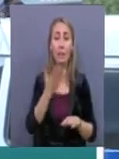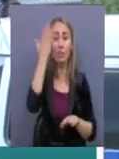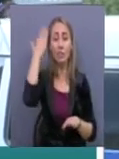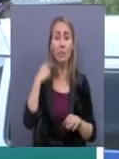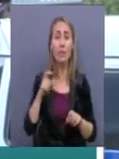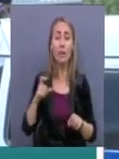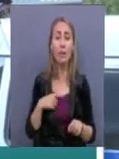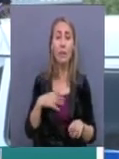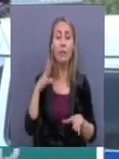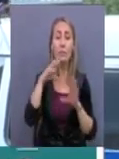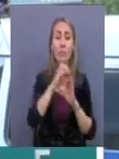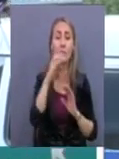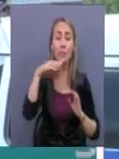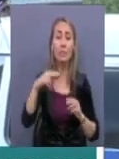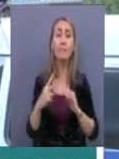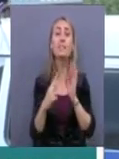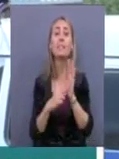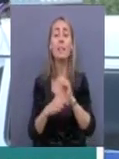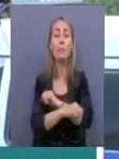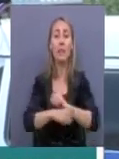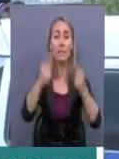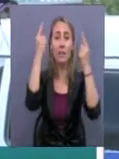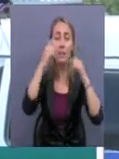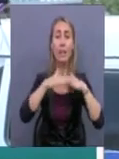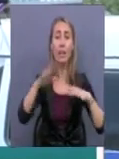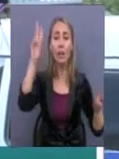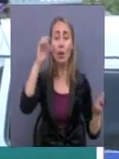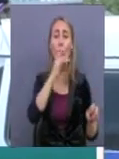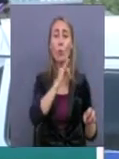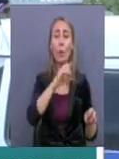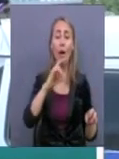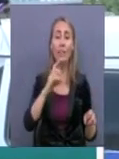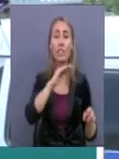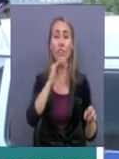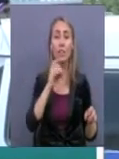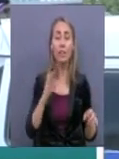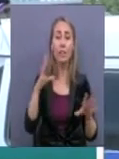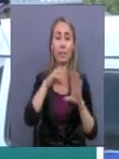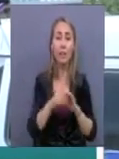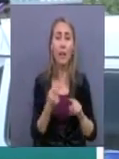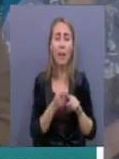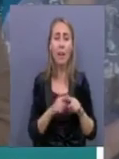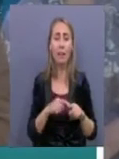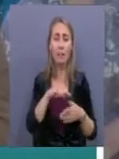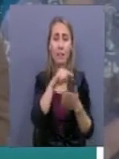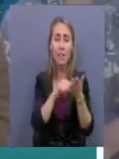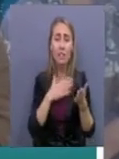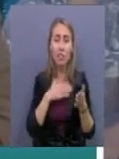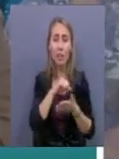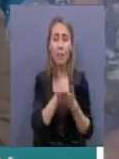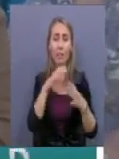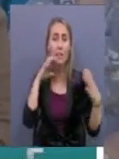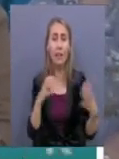одағы жетістіктері міндеттерімізде тіл мен мәдениетті салт пен дәстүрді сақтау баршамызды басты міндетіміз екендігін